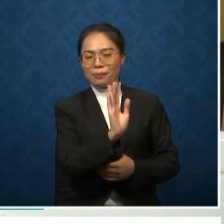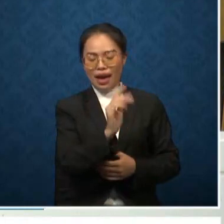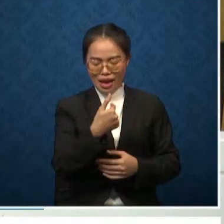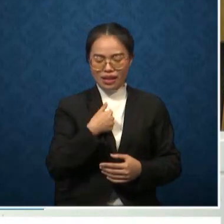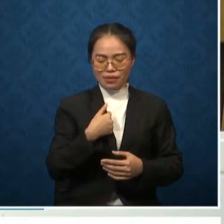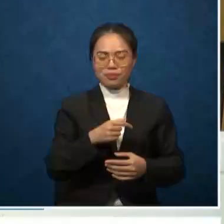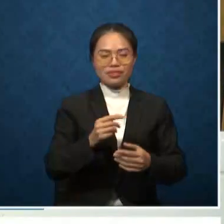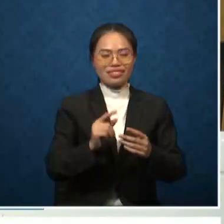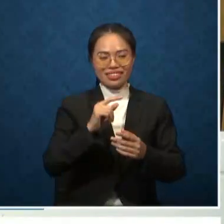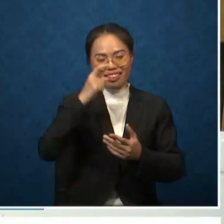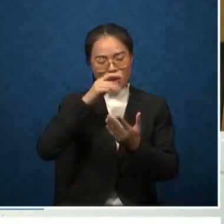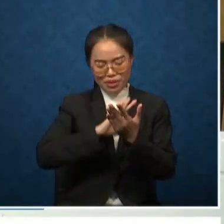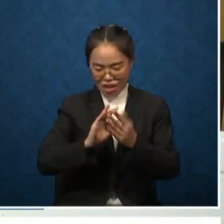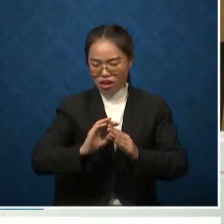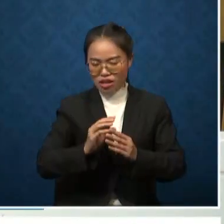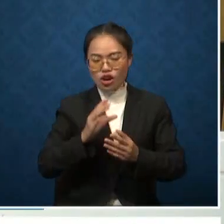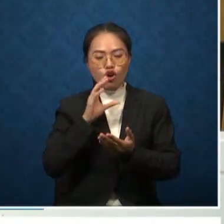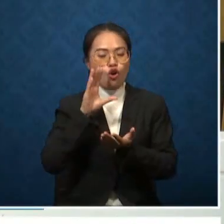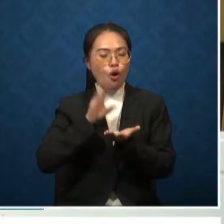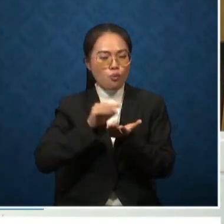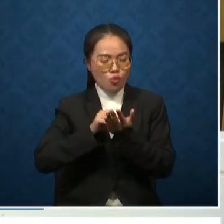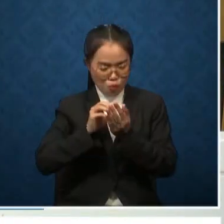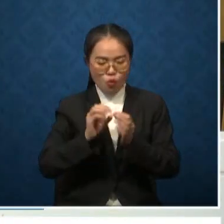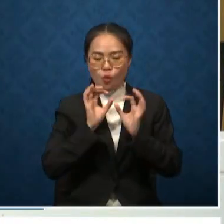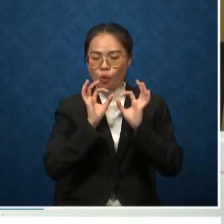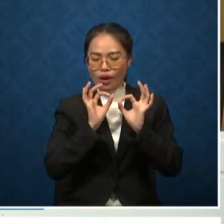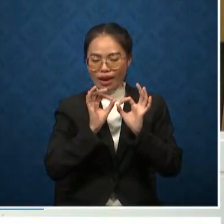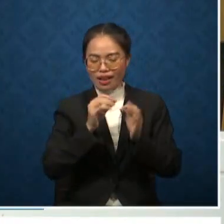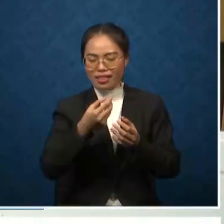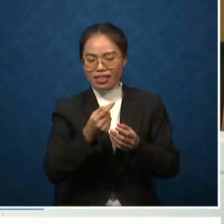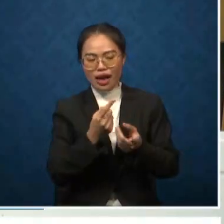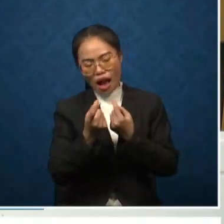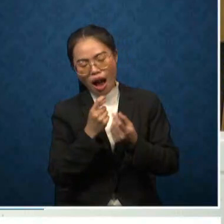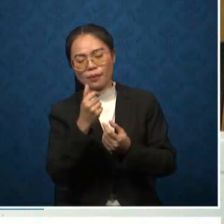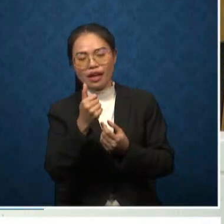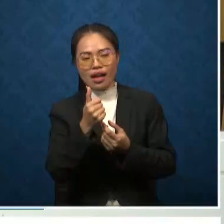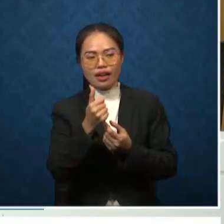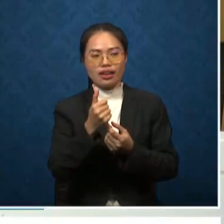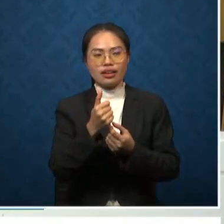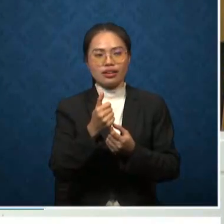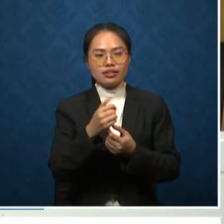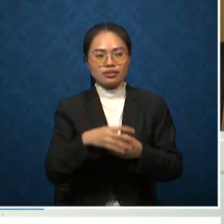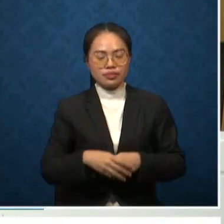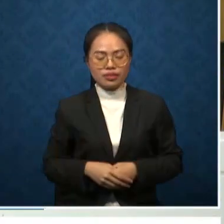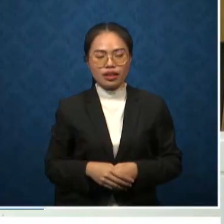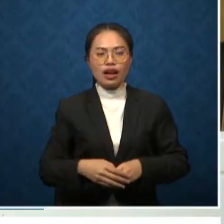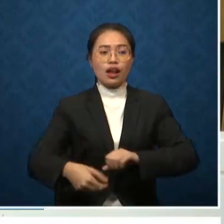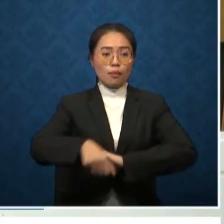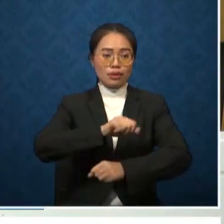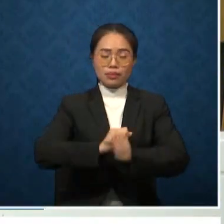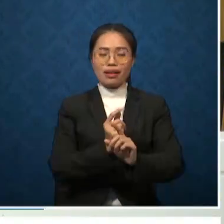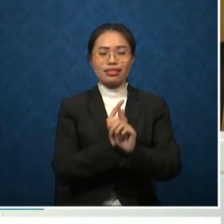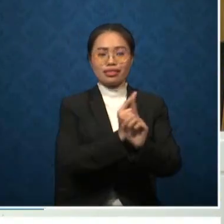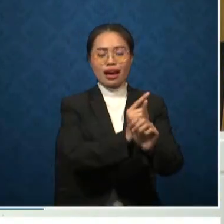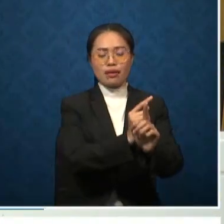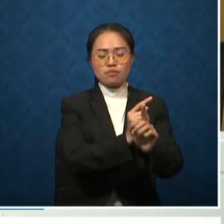ข้อมูลเป็นส่วนใหญ่จริงๆแล้วภาษาอังกฤษเราจะเรียกว่าเป็น largely compliance ก็คือว่าเราปฏิบัติตามกติกาส